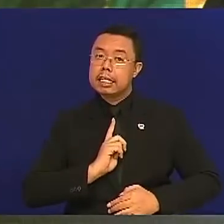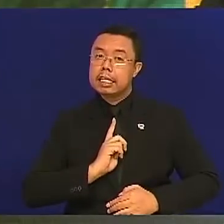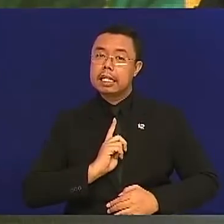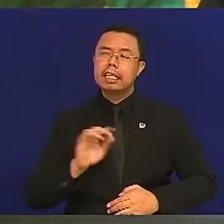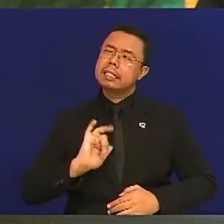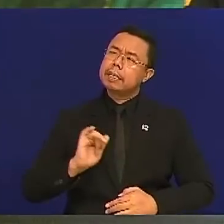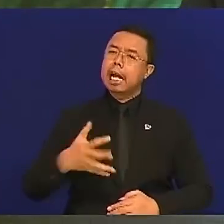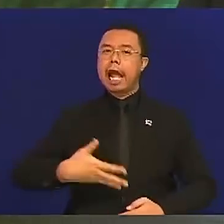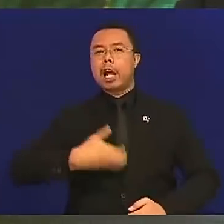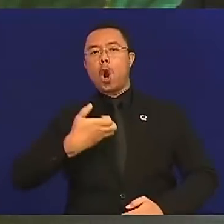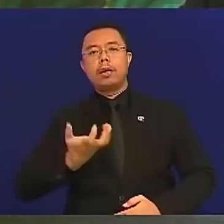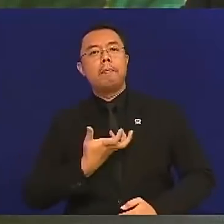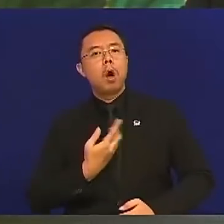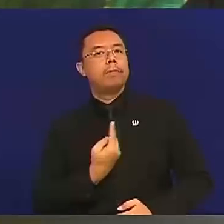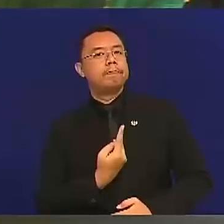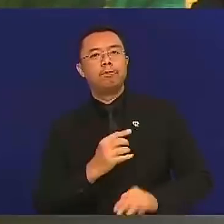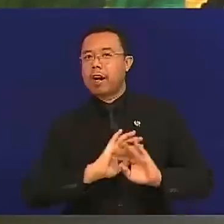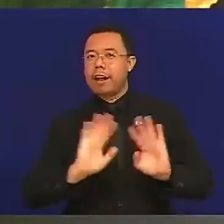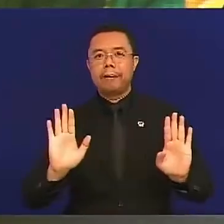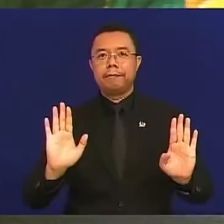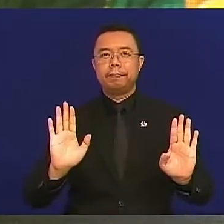secara egois.